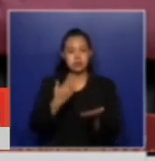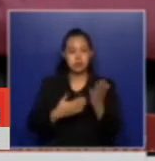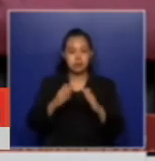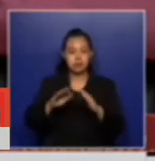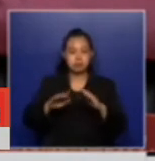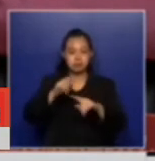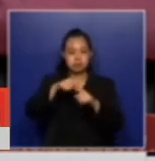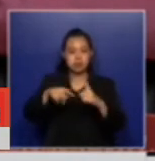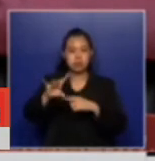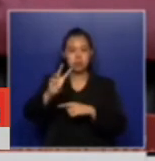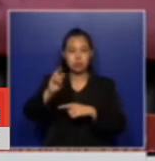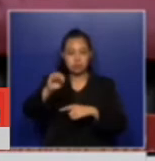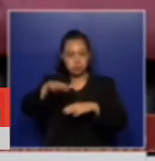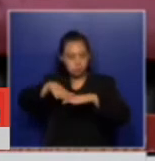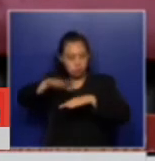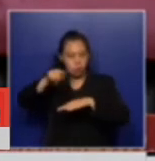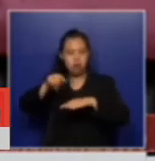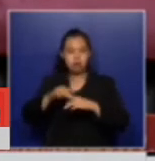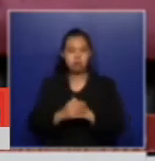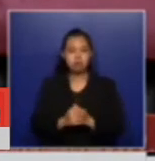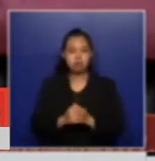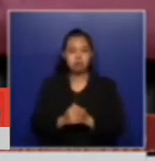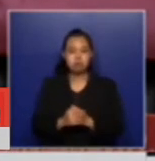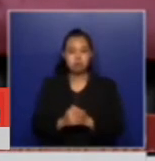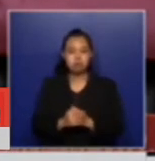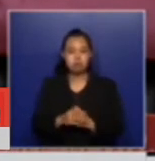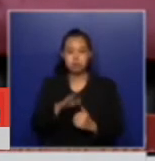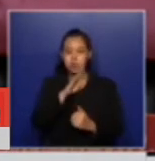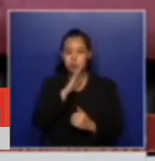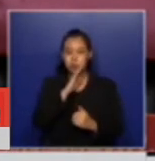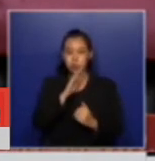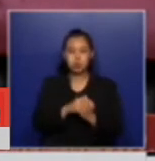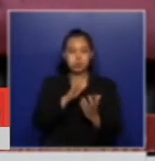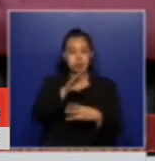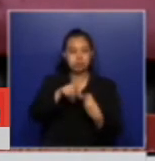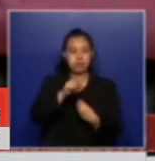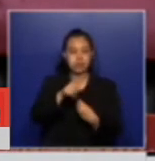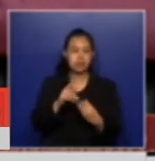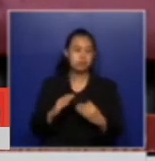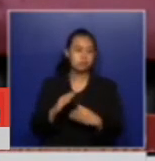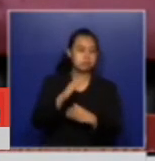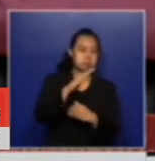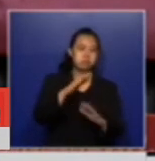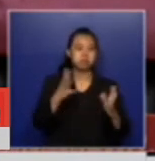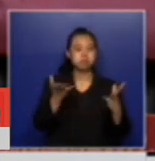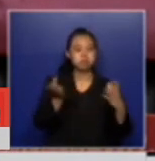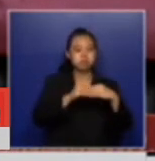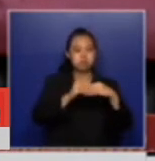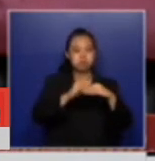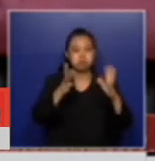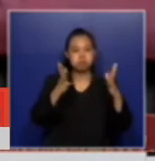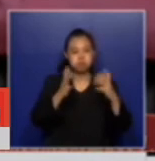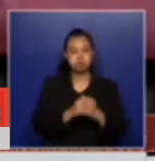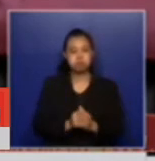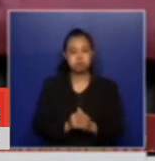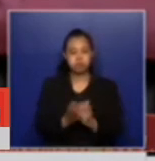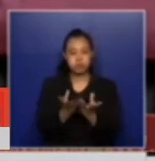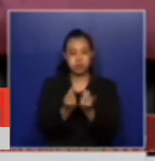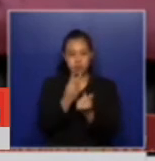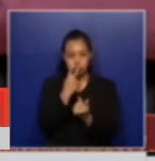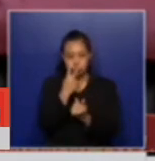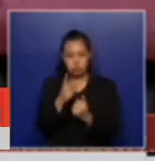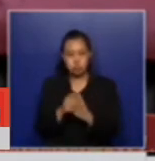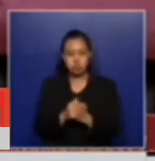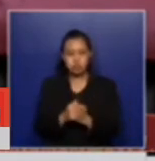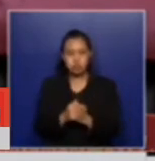ให้หากเศรษฐกิจมันไม่ขยายตัวนะครับเพราะฉะนั้นผมกำลังจะบอกว่าตัวเลขที่ฟังดูแล้ว